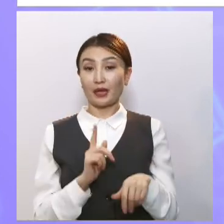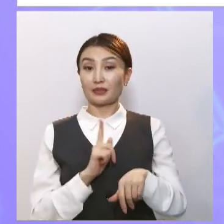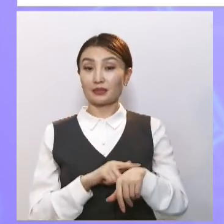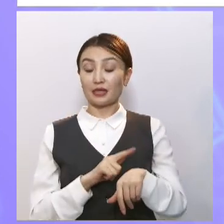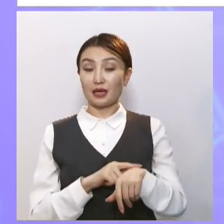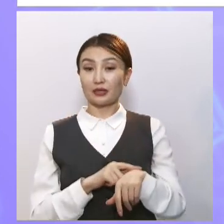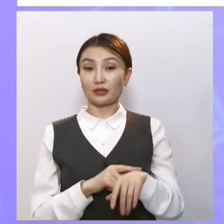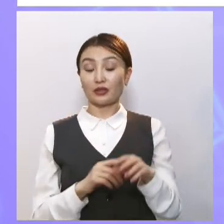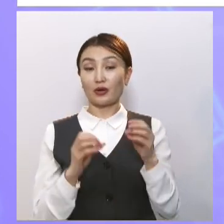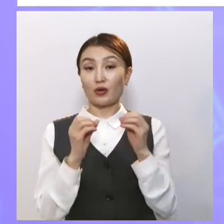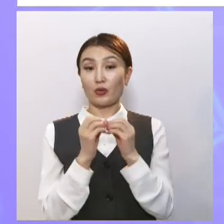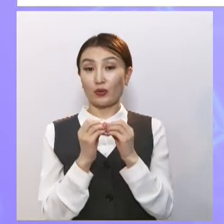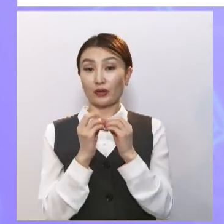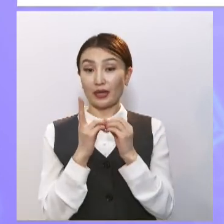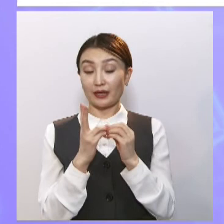Саат